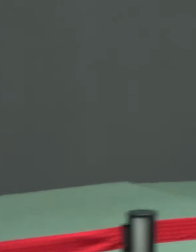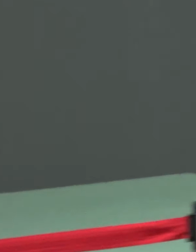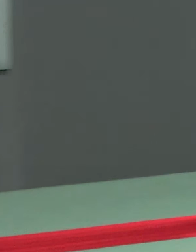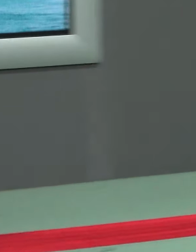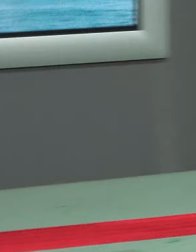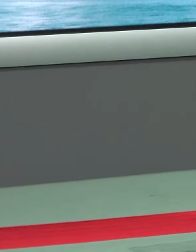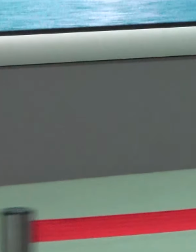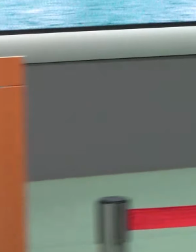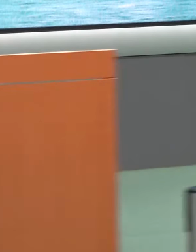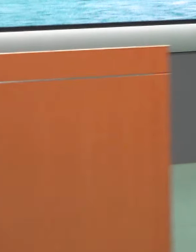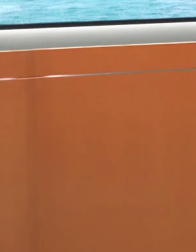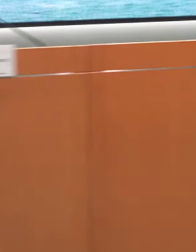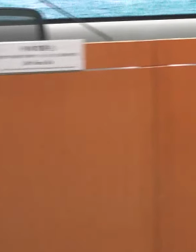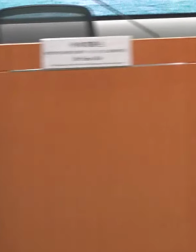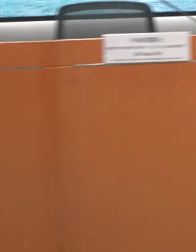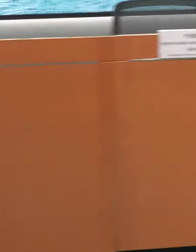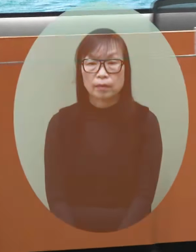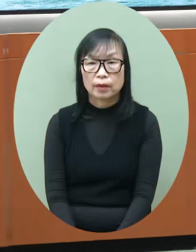詞盛